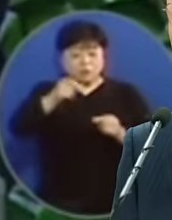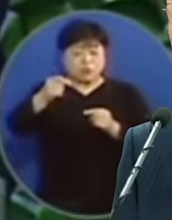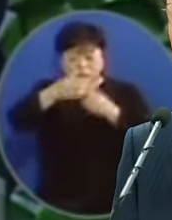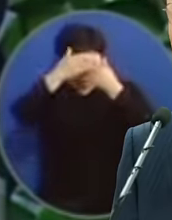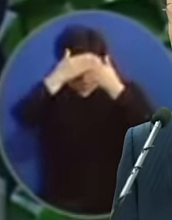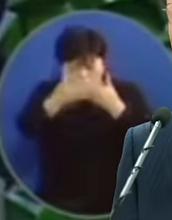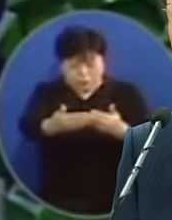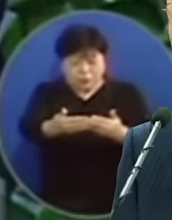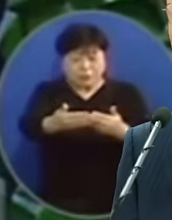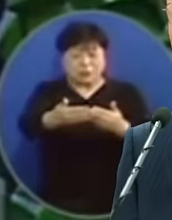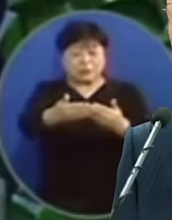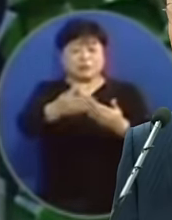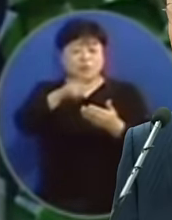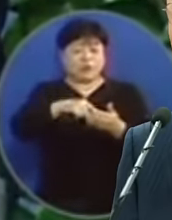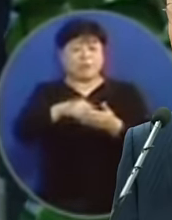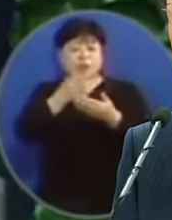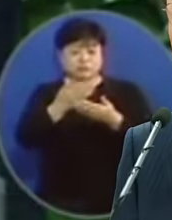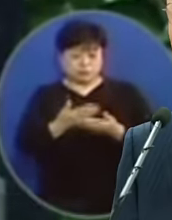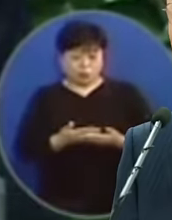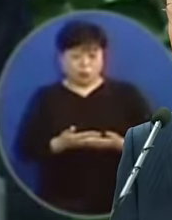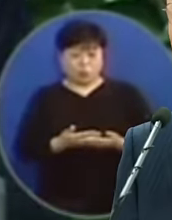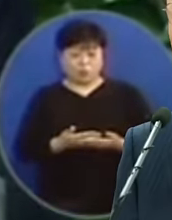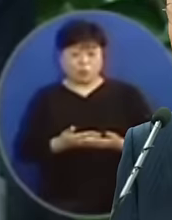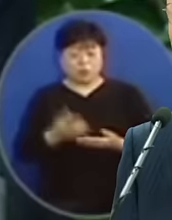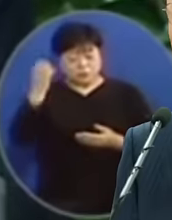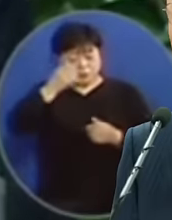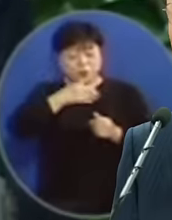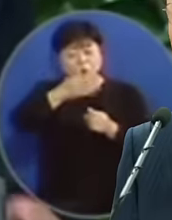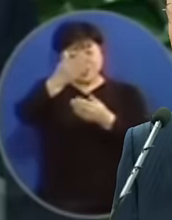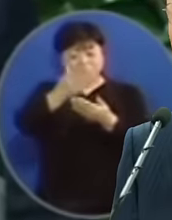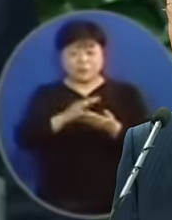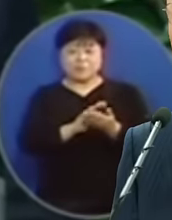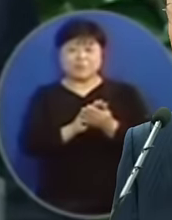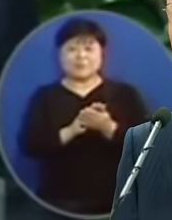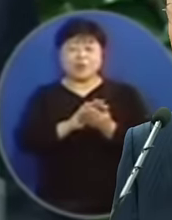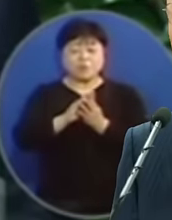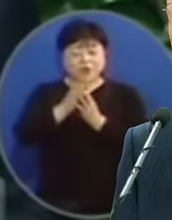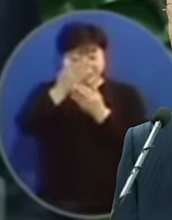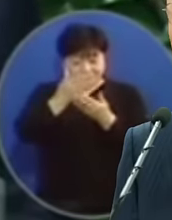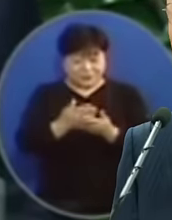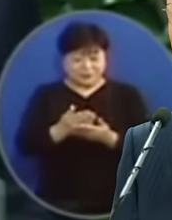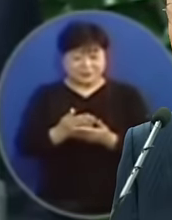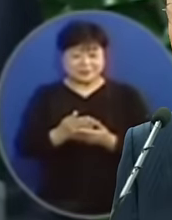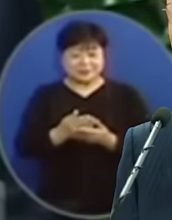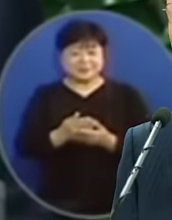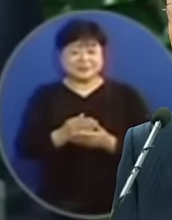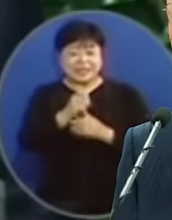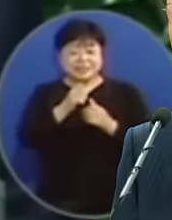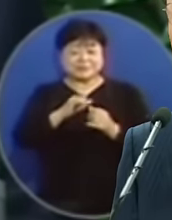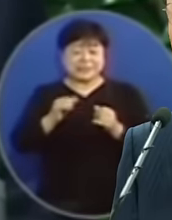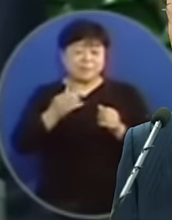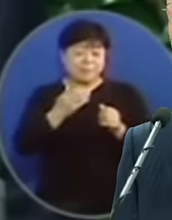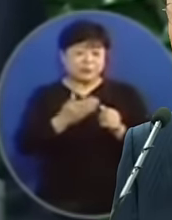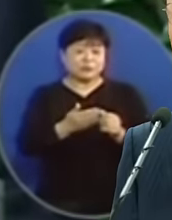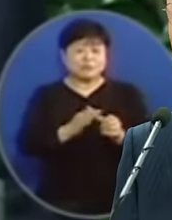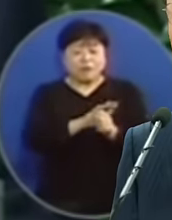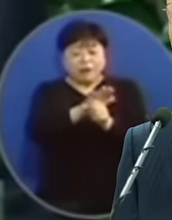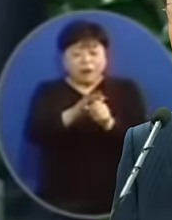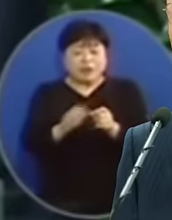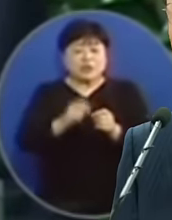값없이 다 청산하시고 난 다음 성령을 보내서 변화시키는 하나님의 사랑은 영원한 사랑인